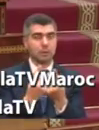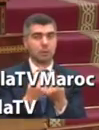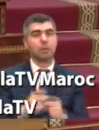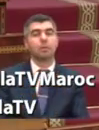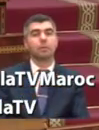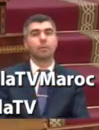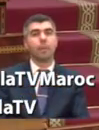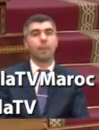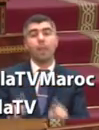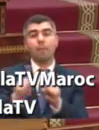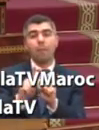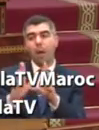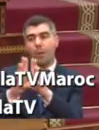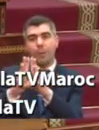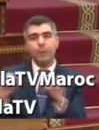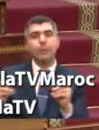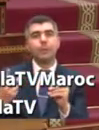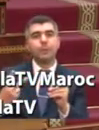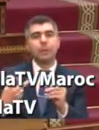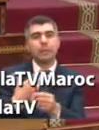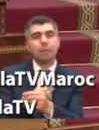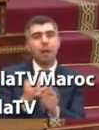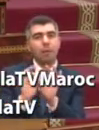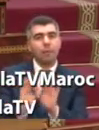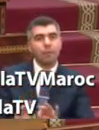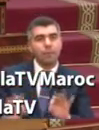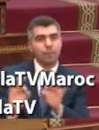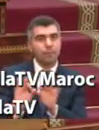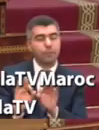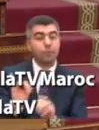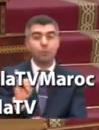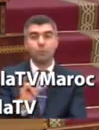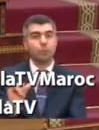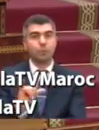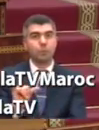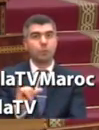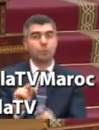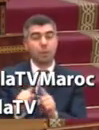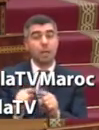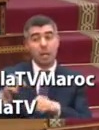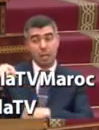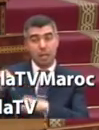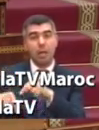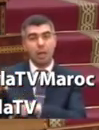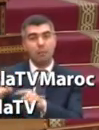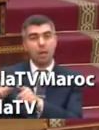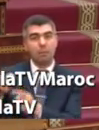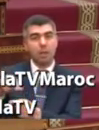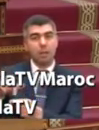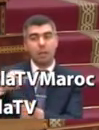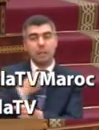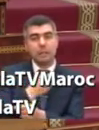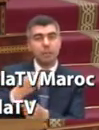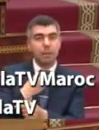فما بالهم إن فقد. أنا تنقول لك سيد الوزير إلى حد هذه الساعة لا زال مفقود في بعض المراكز الصحية،